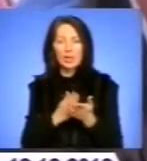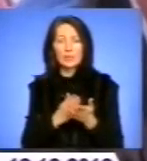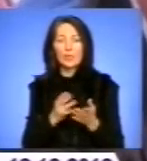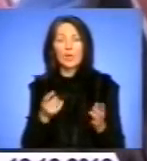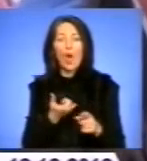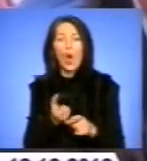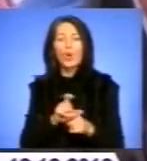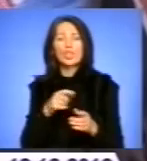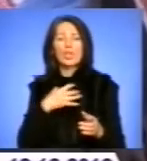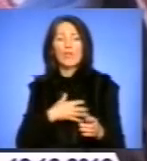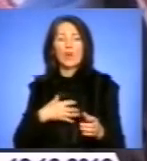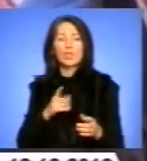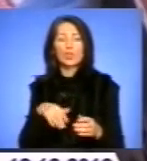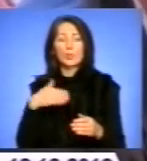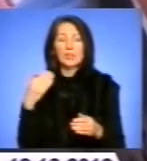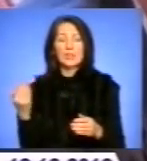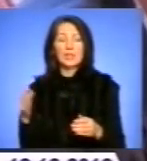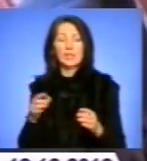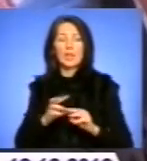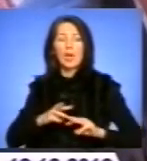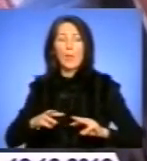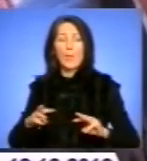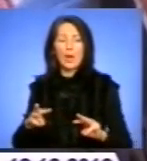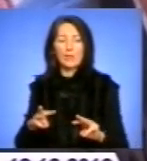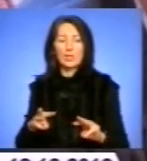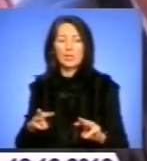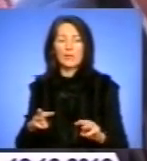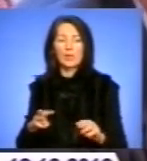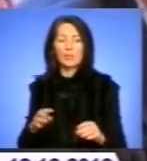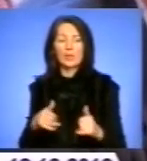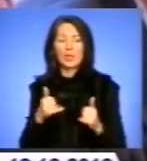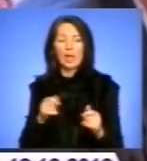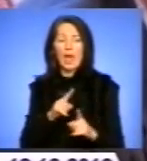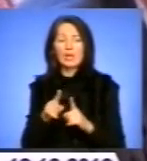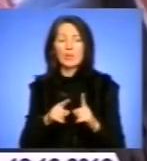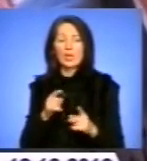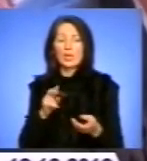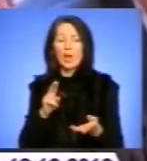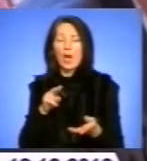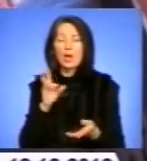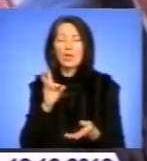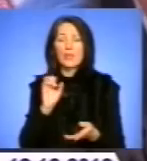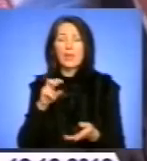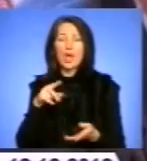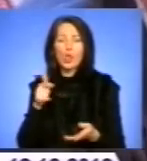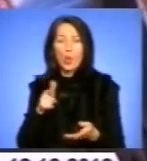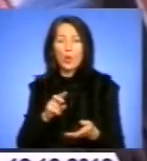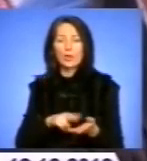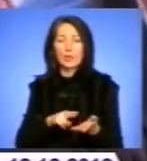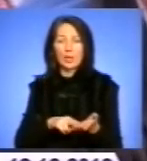важно, чтобы со стороны правительства в изменениях в налоговом кодексе прозвучало